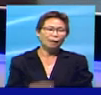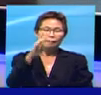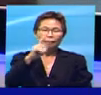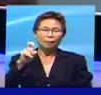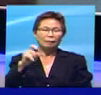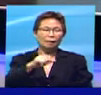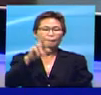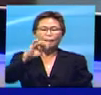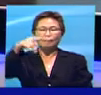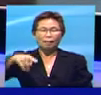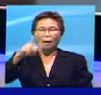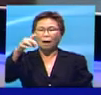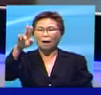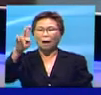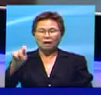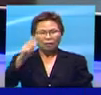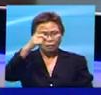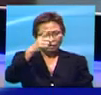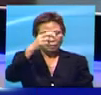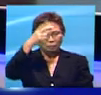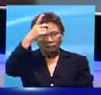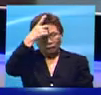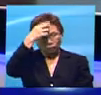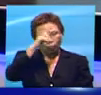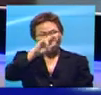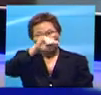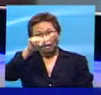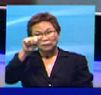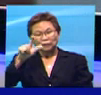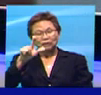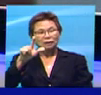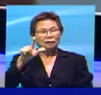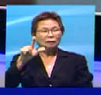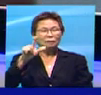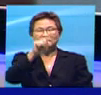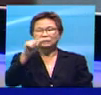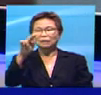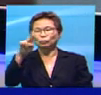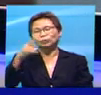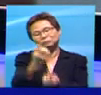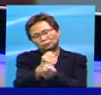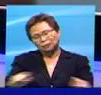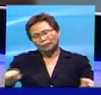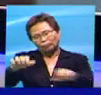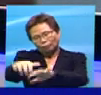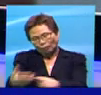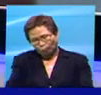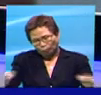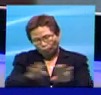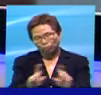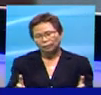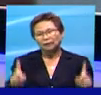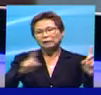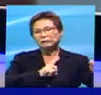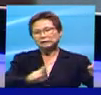Bekas Ahli Parlimen Larut, Allahyarham Dato' Sri Raja Ahmad Zainuddin Raja Omar selamat dikebumikan di tanah perkuburan Islam Jalan Bendahara